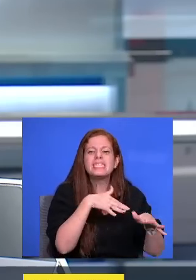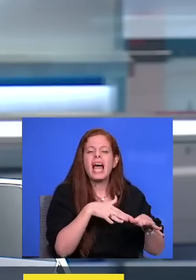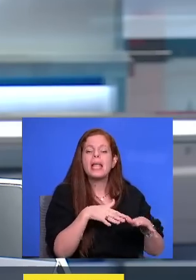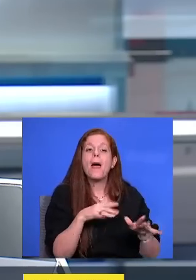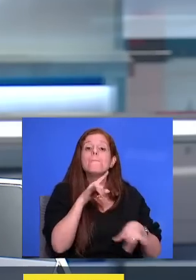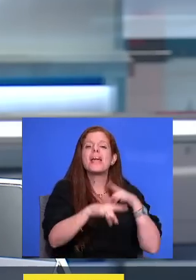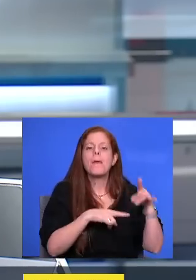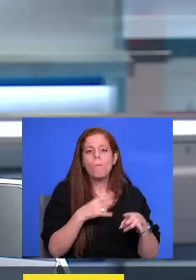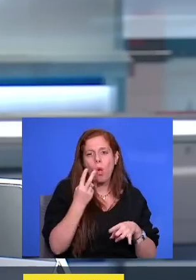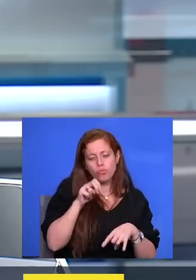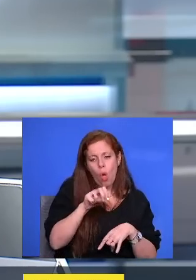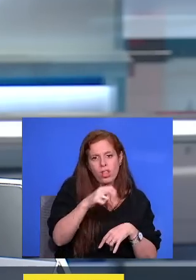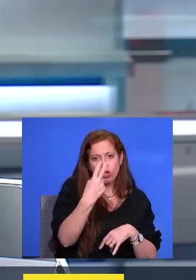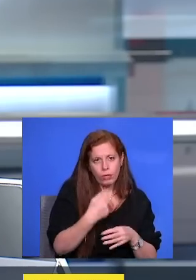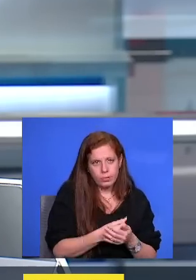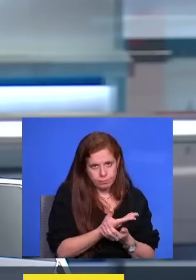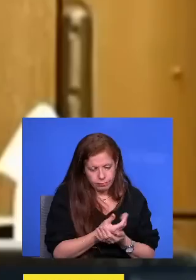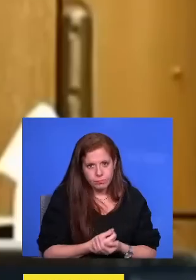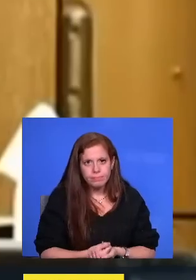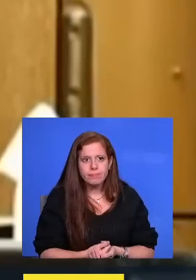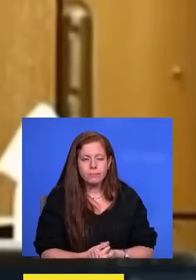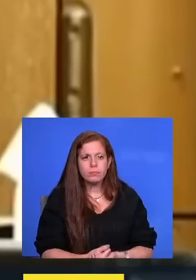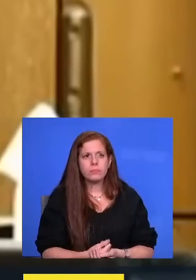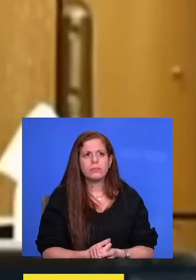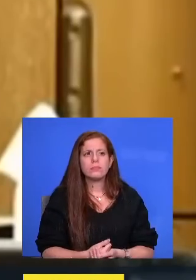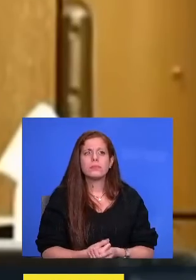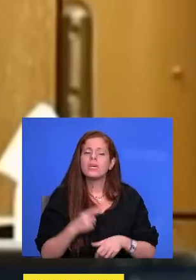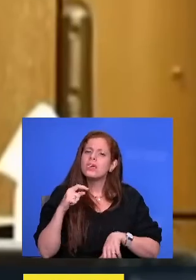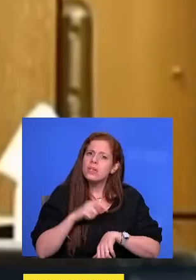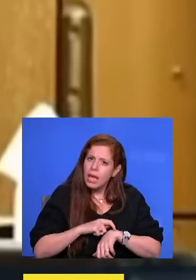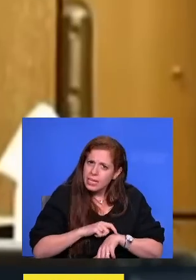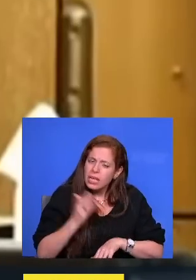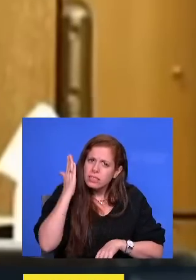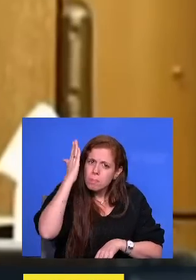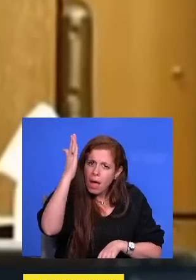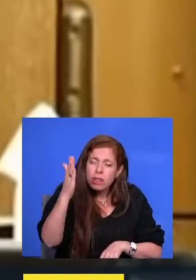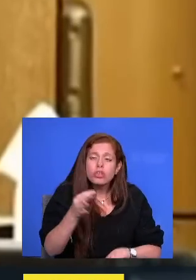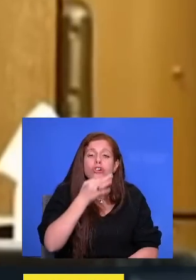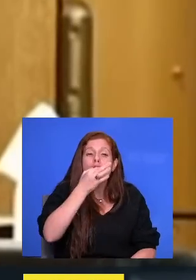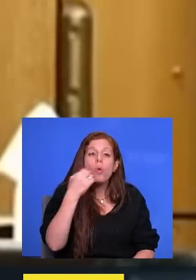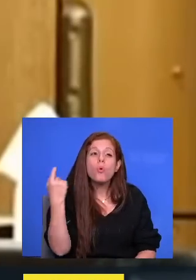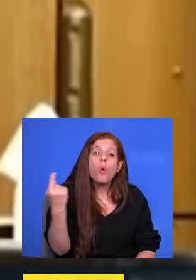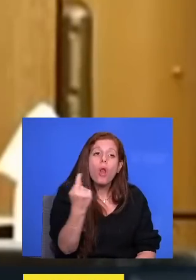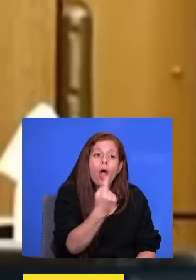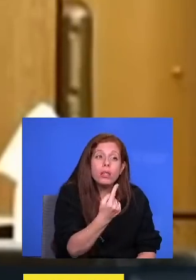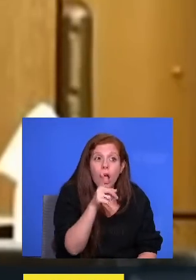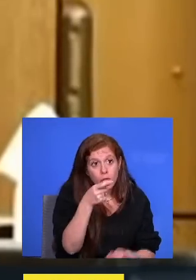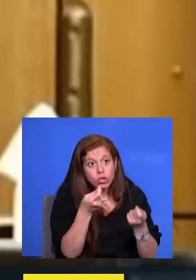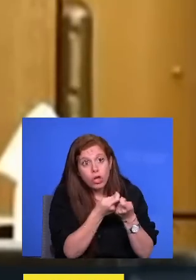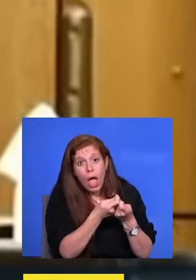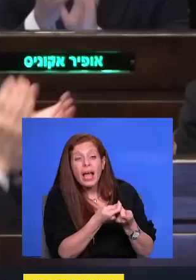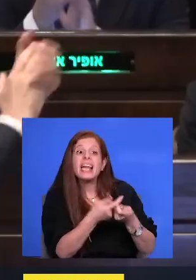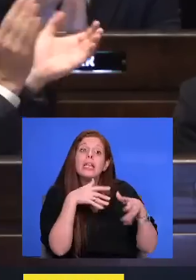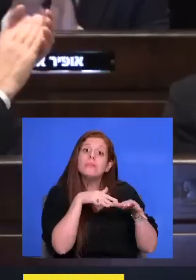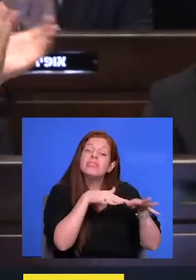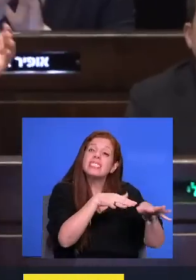וייס עם הדברים שהוא אמר והתגובות. יגיע הזמן שישאלו כל אחד את השאלת המשחד הגאווה ומשחד הענבה.